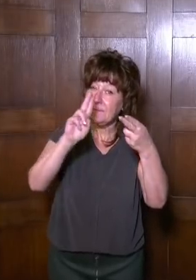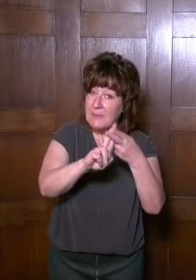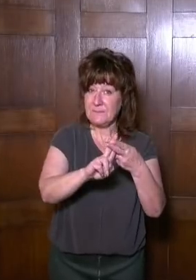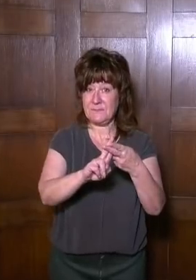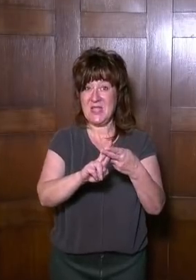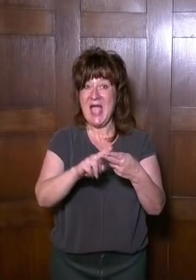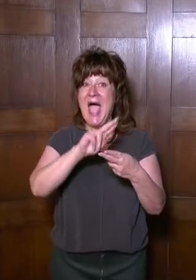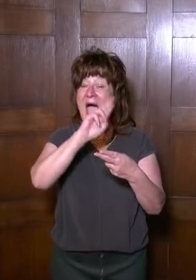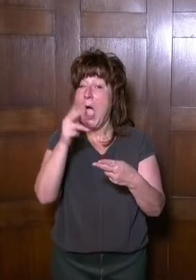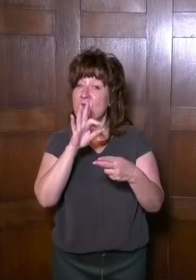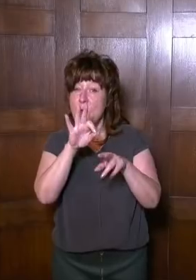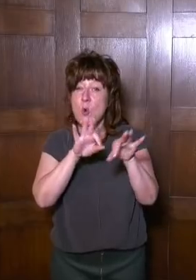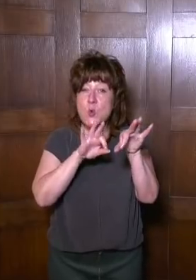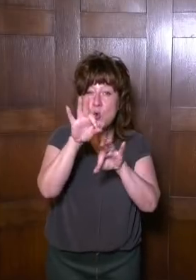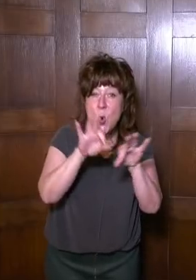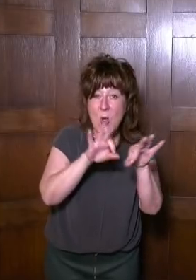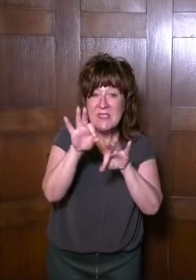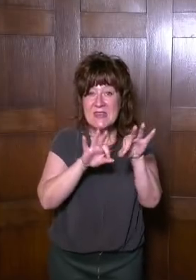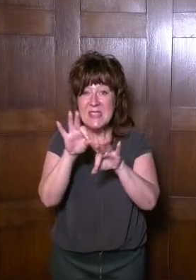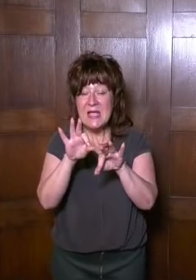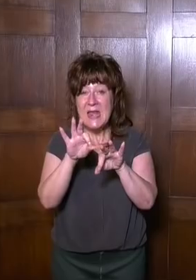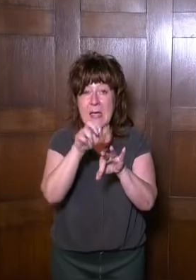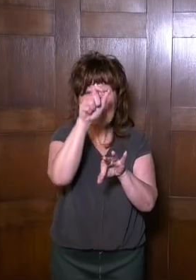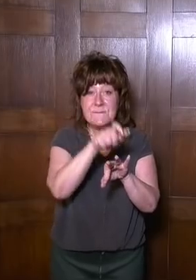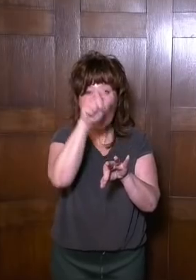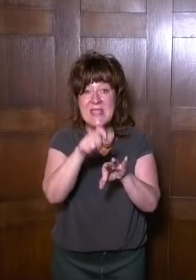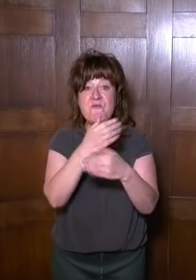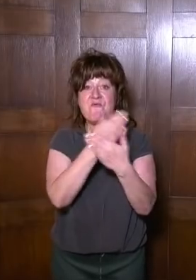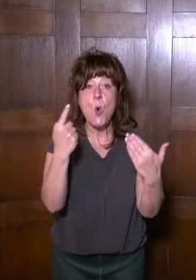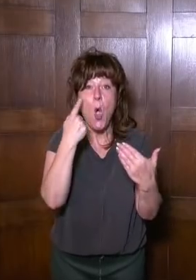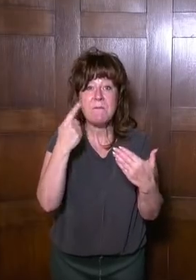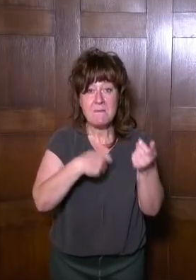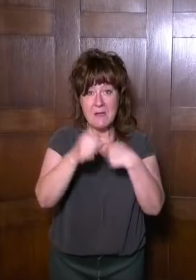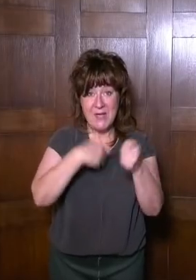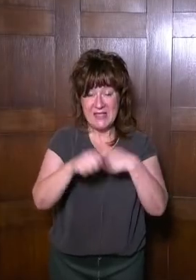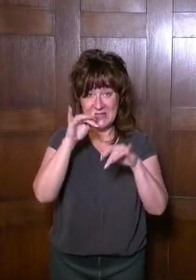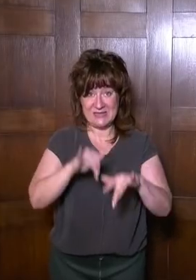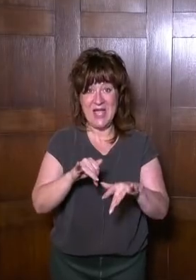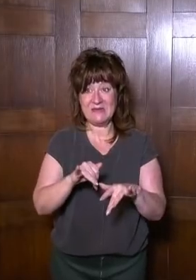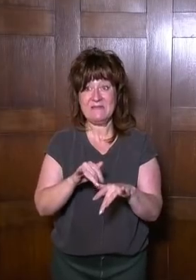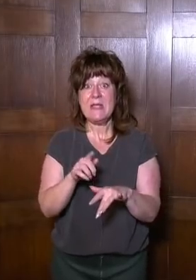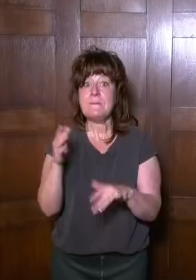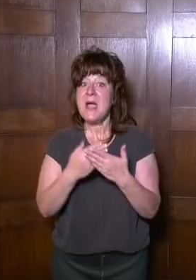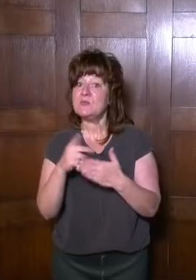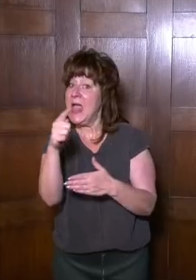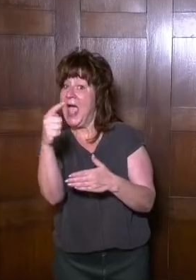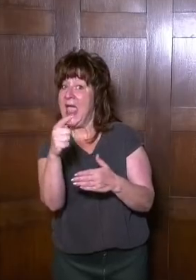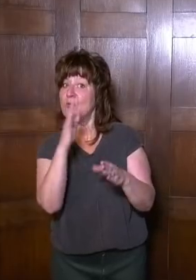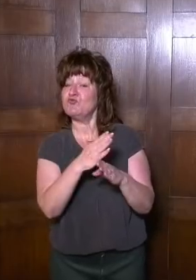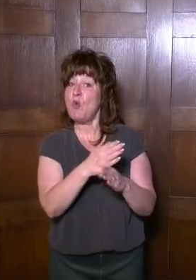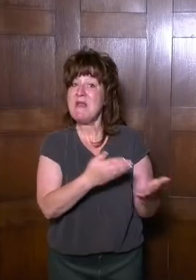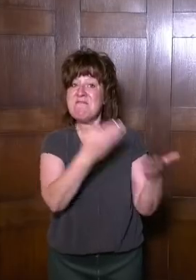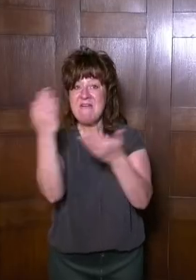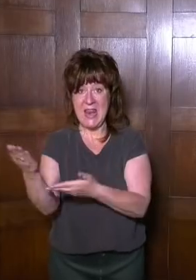für die Koordinierung der Frage, wo kann ich Patienten optimal behandeln? Sie haben gesagt, ich bin verlegt worden, obwohl Sie Vertrauen haben in Ihr kleines